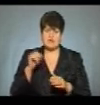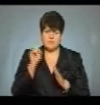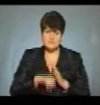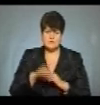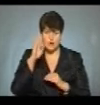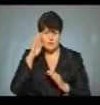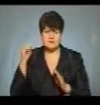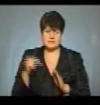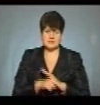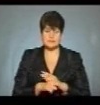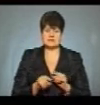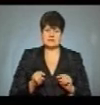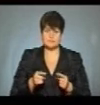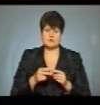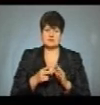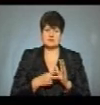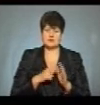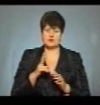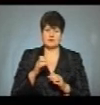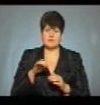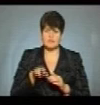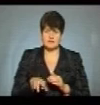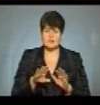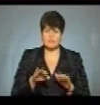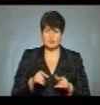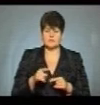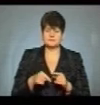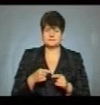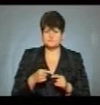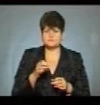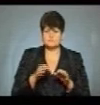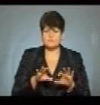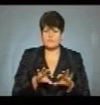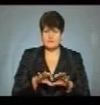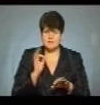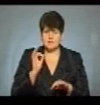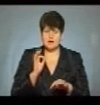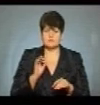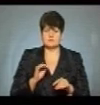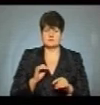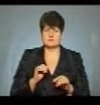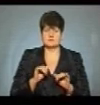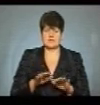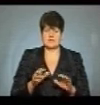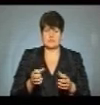Затримали його 17 квітня, а наступного дня суд обирав йому запобіжний захід – тримання під вартою.